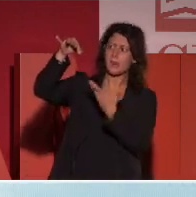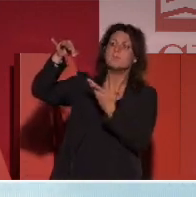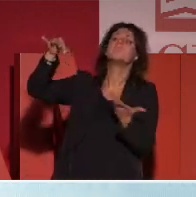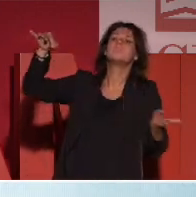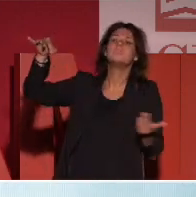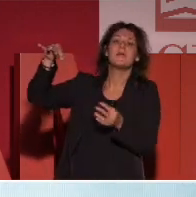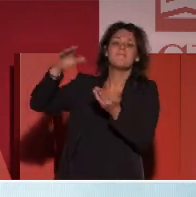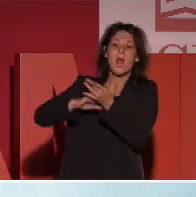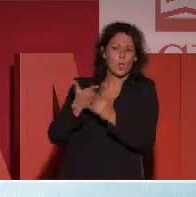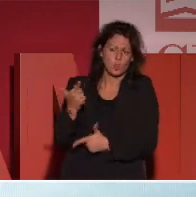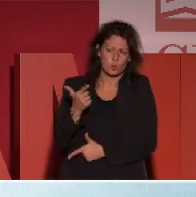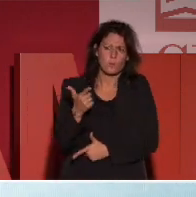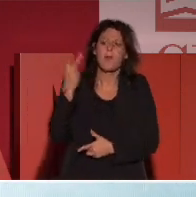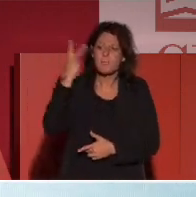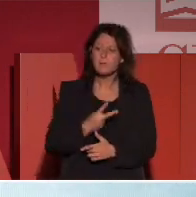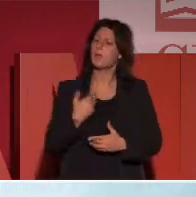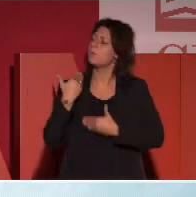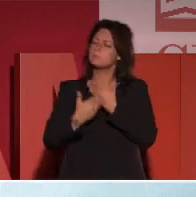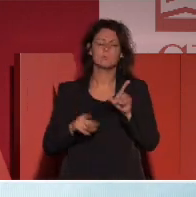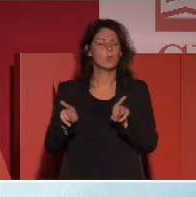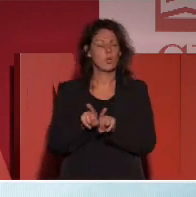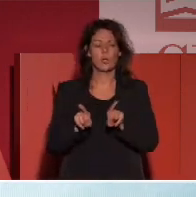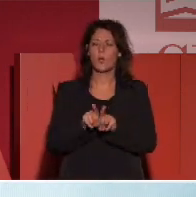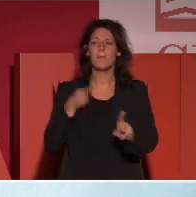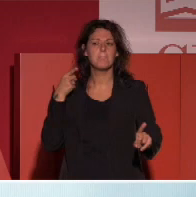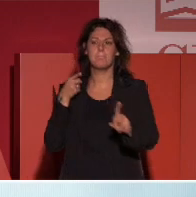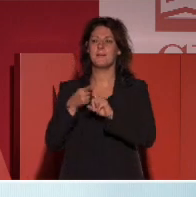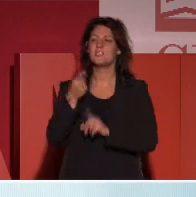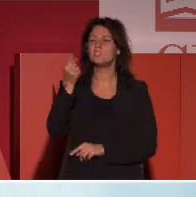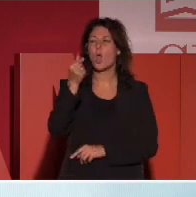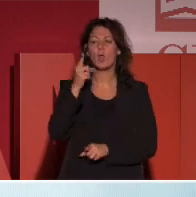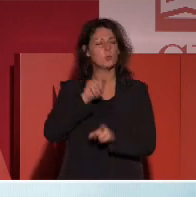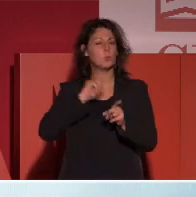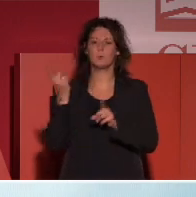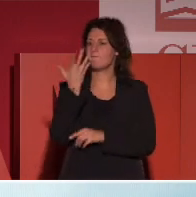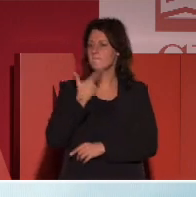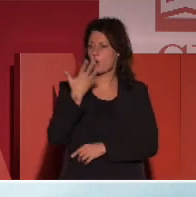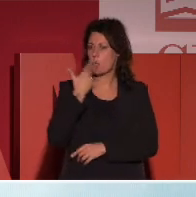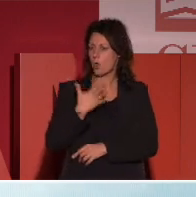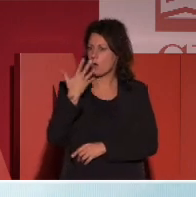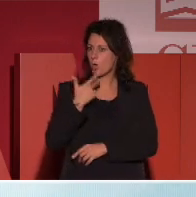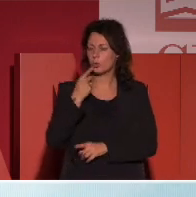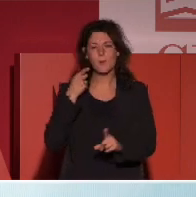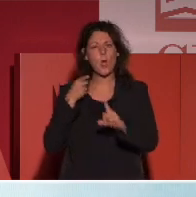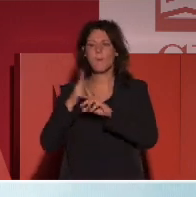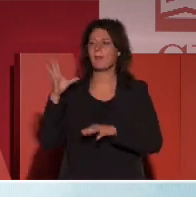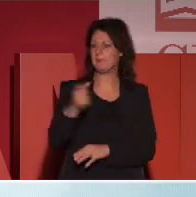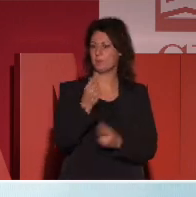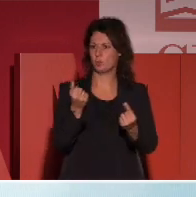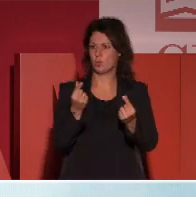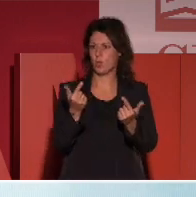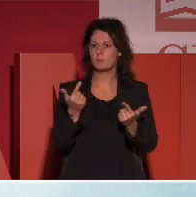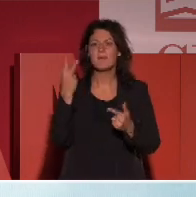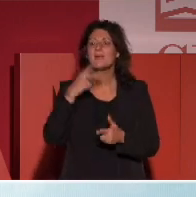infine il gol mette un po di parole inglesi perché mi ha molto colpito e